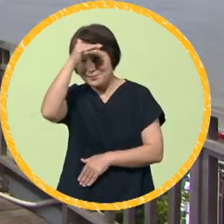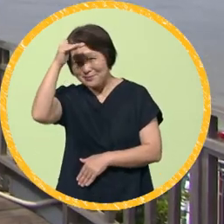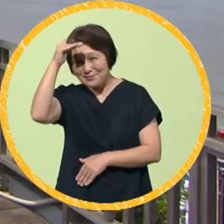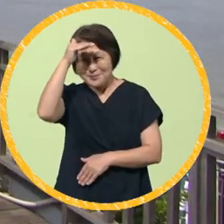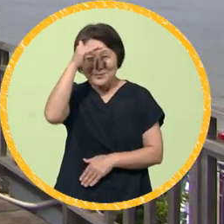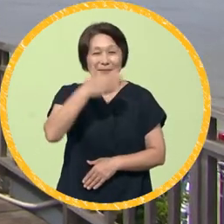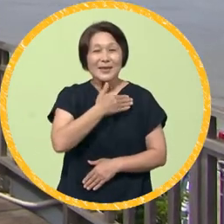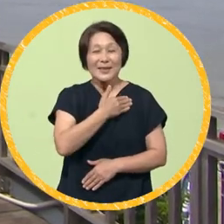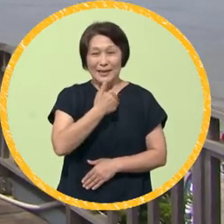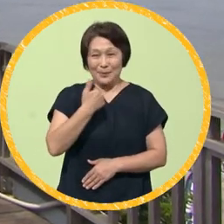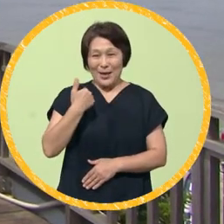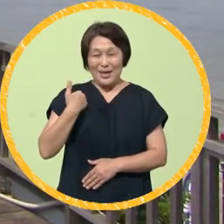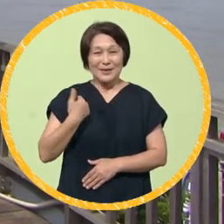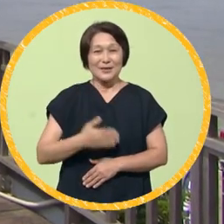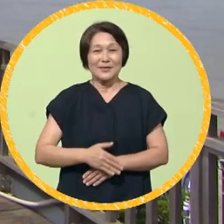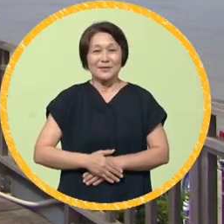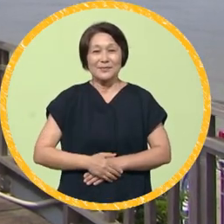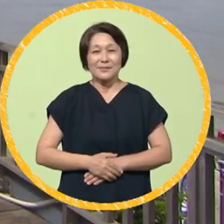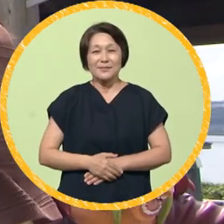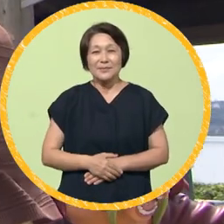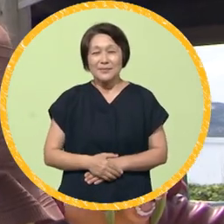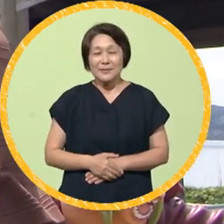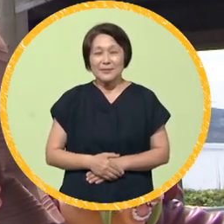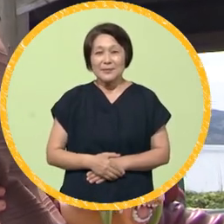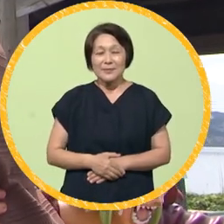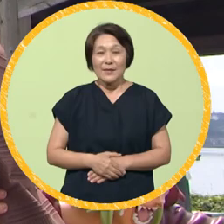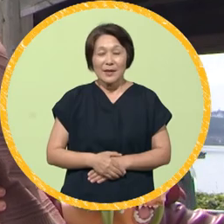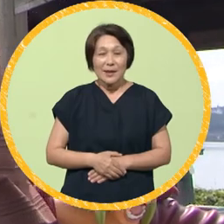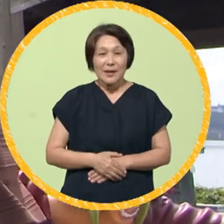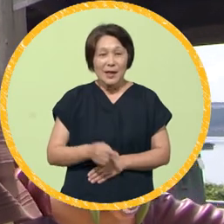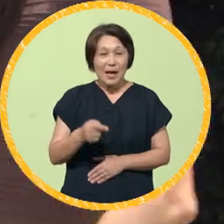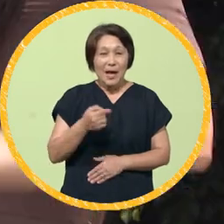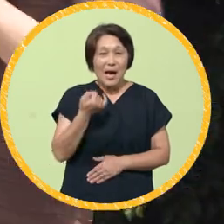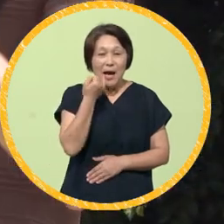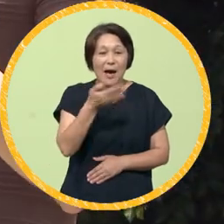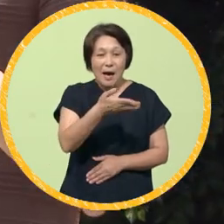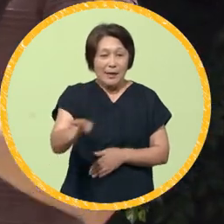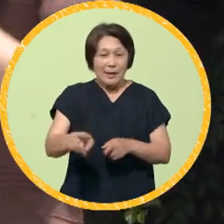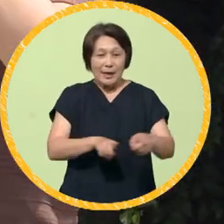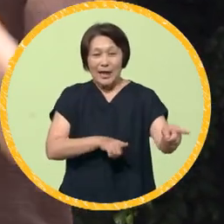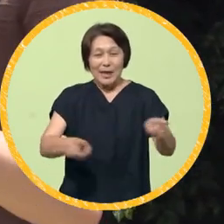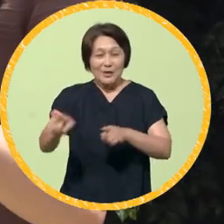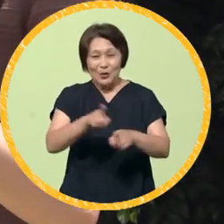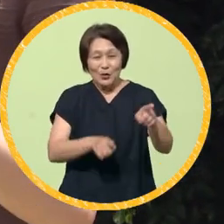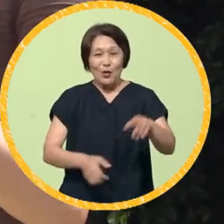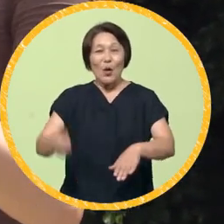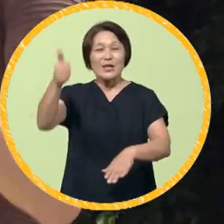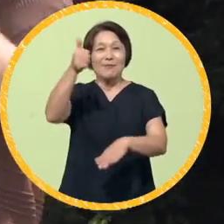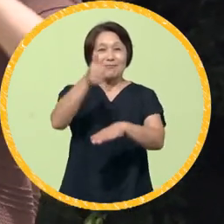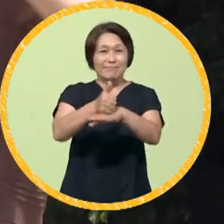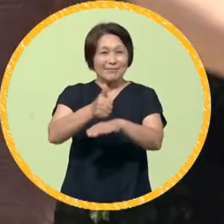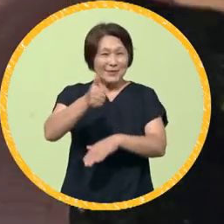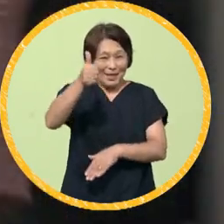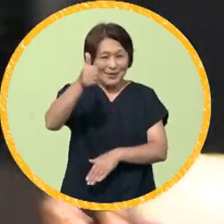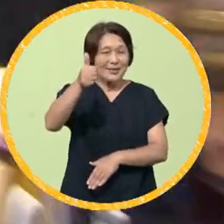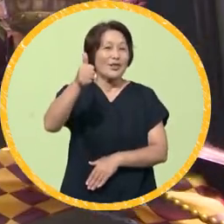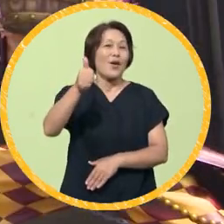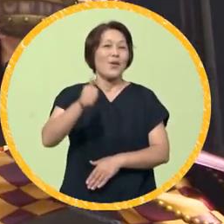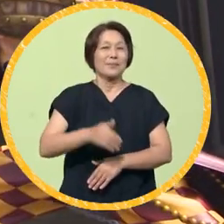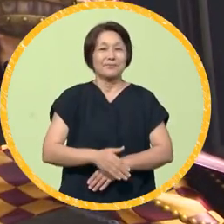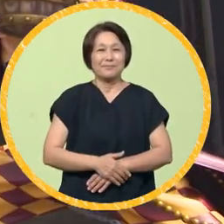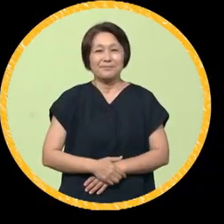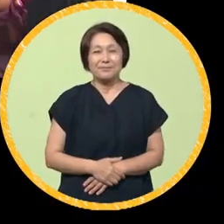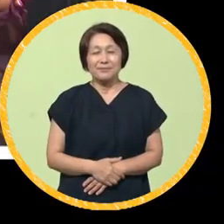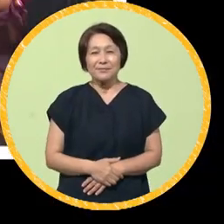ね、これぞ海賊船だ。 そうなんですよ、海賊王になった気分で。 せーの、海賊王に俺はなる。